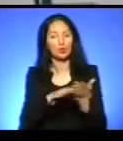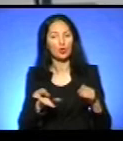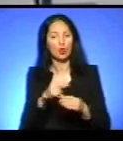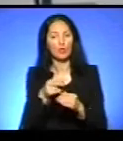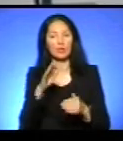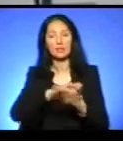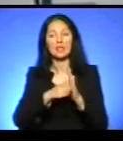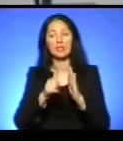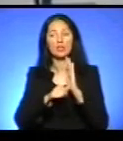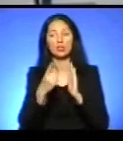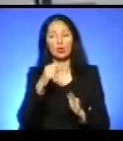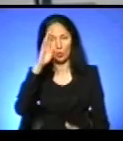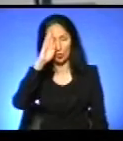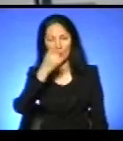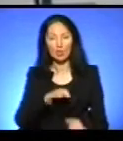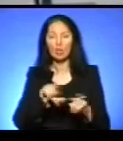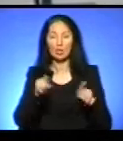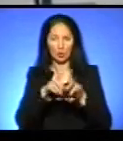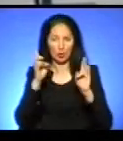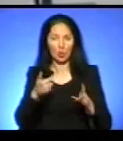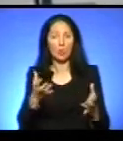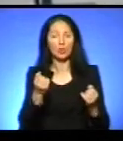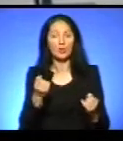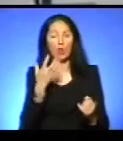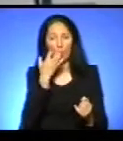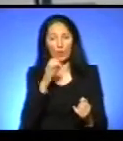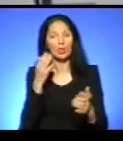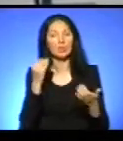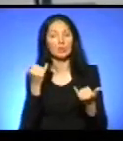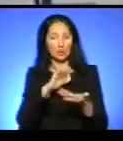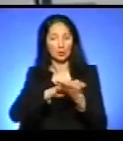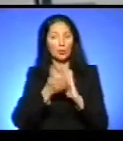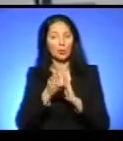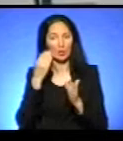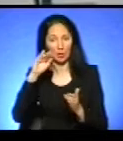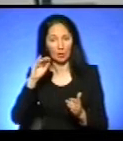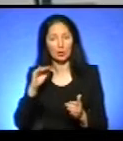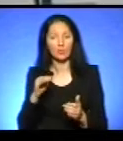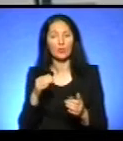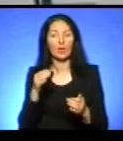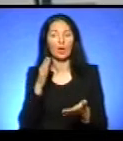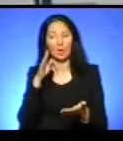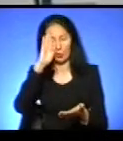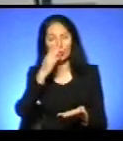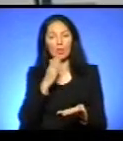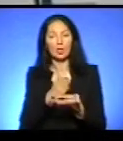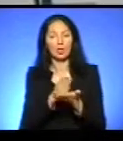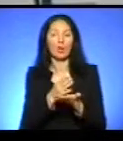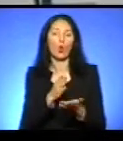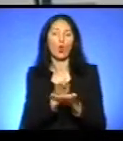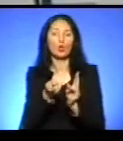який також тоді травмувався, покращився. Він перебуває у хірургічному відділенні Тернопільської лікарні швидкої